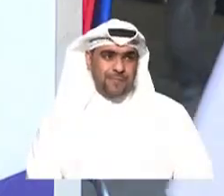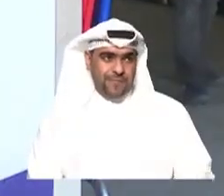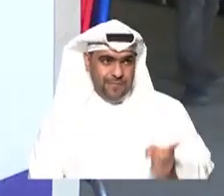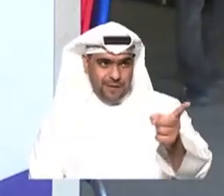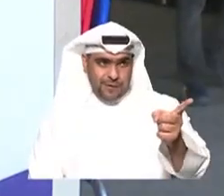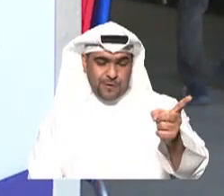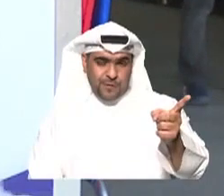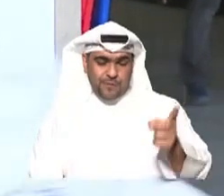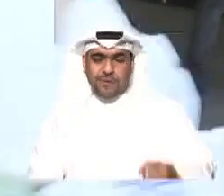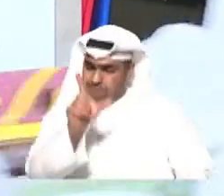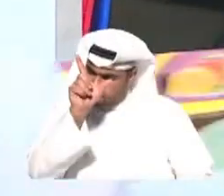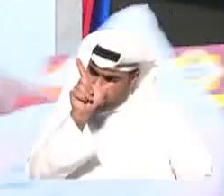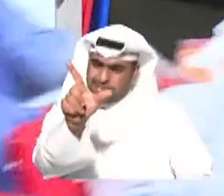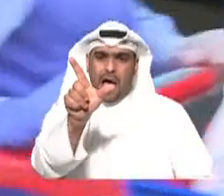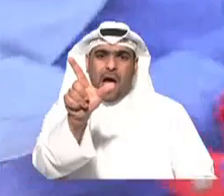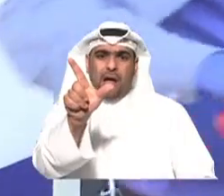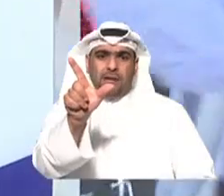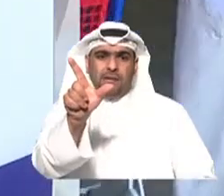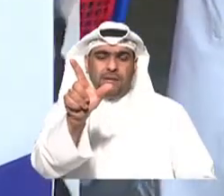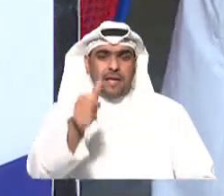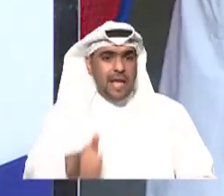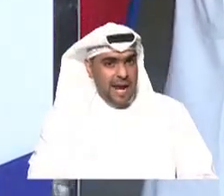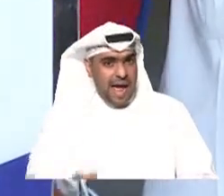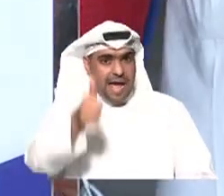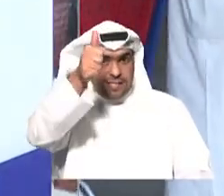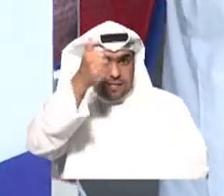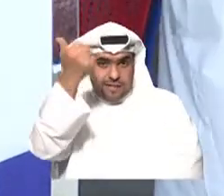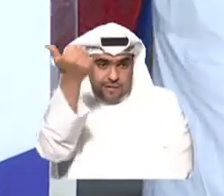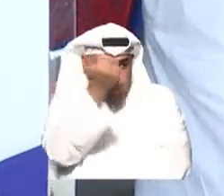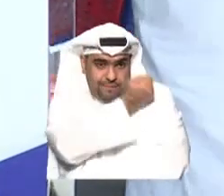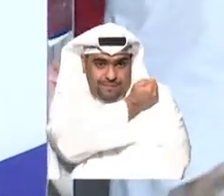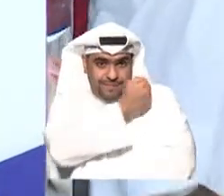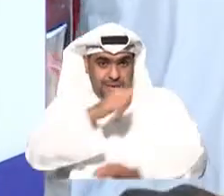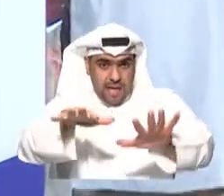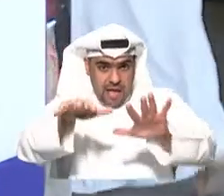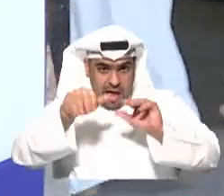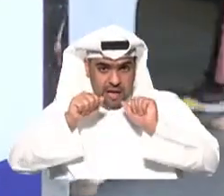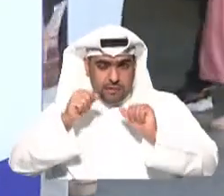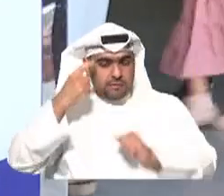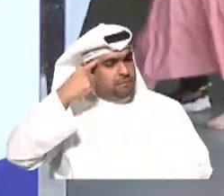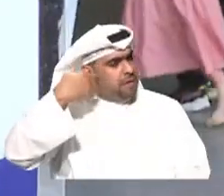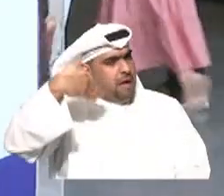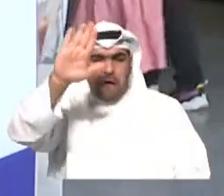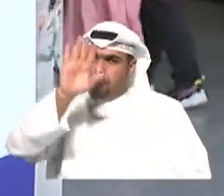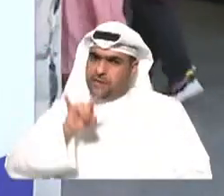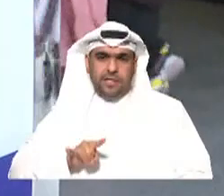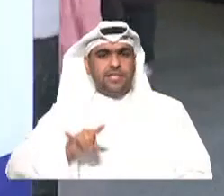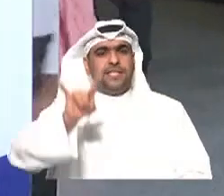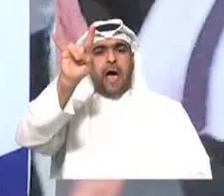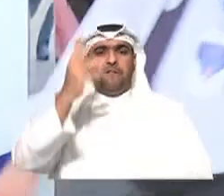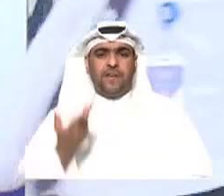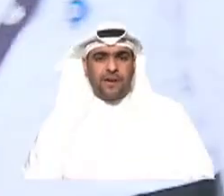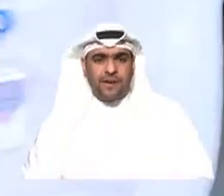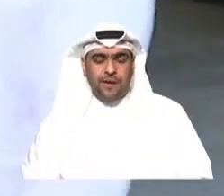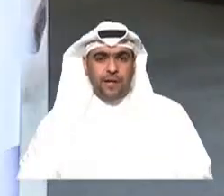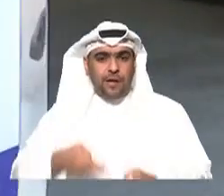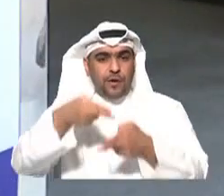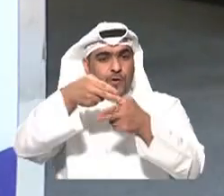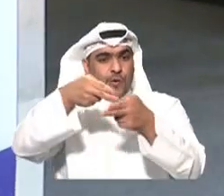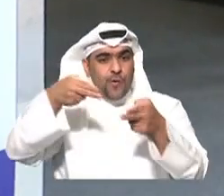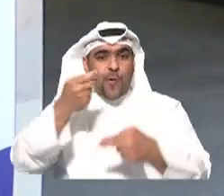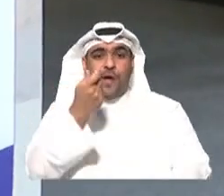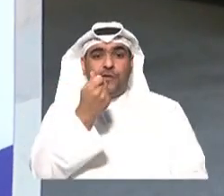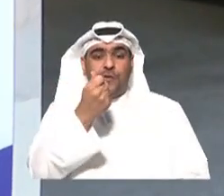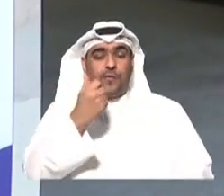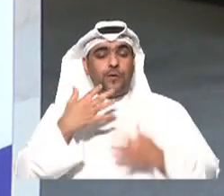التطعيم، لأن بعد الجائحة والأرواح اللي راحت والأموال اللي راحت، وهم في ناس يعني الإنسان يكابر